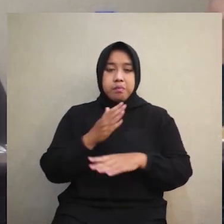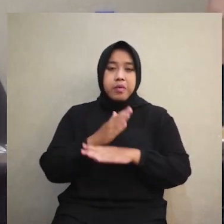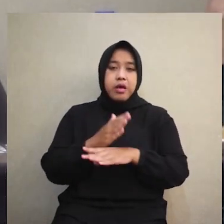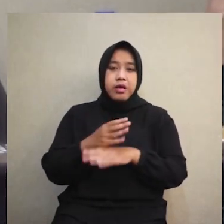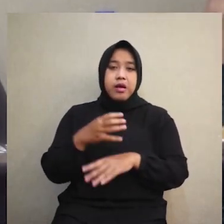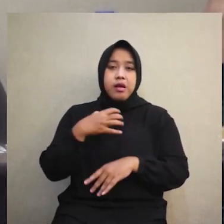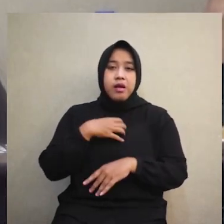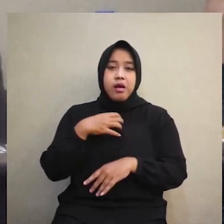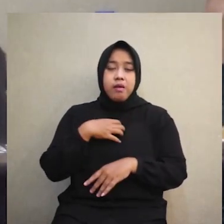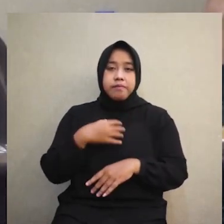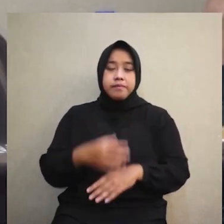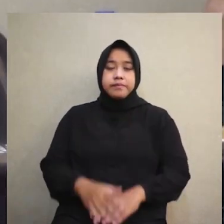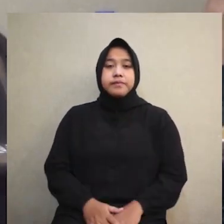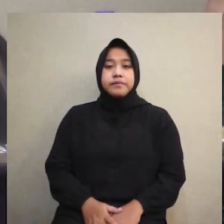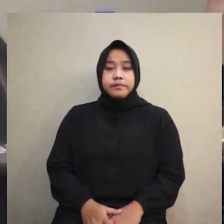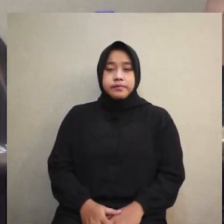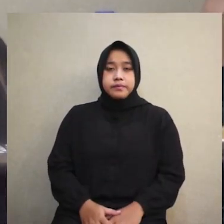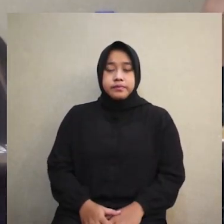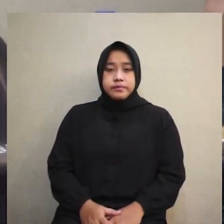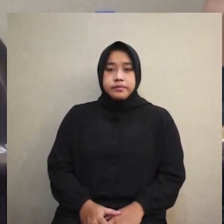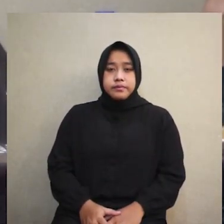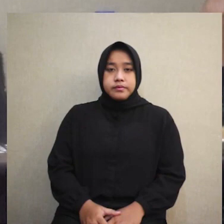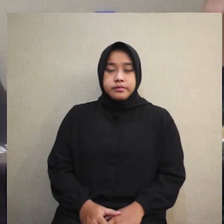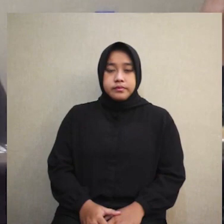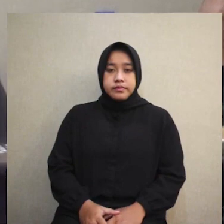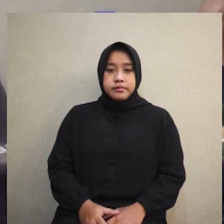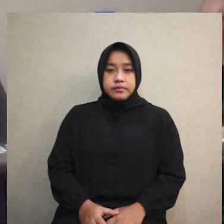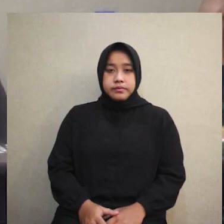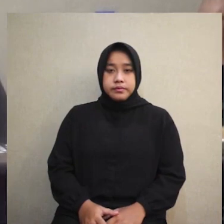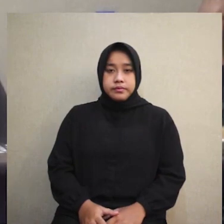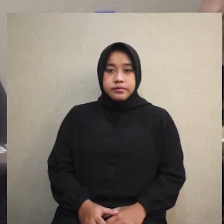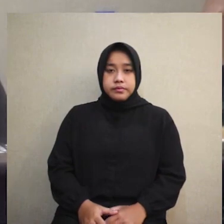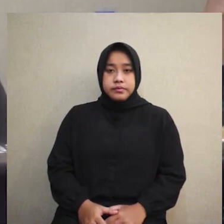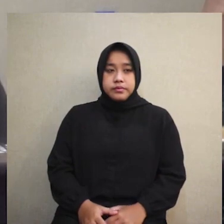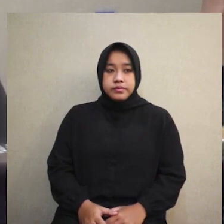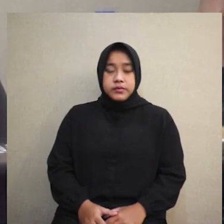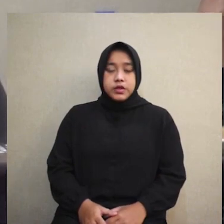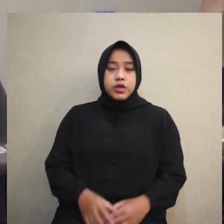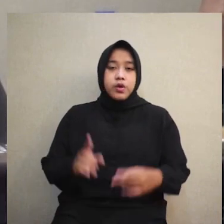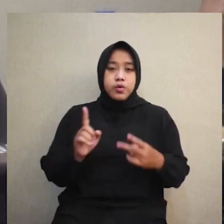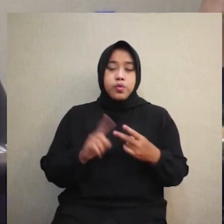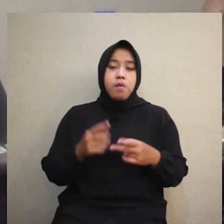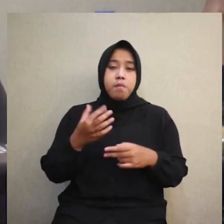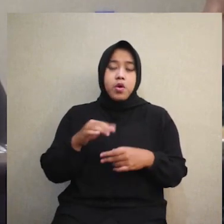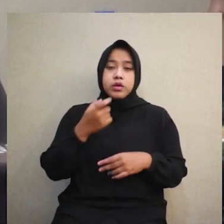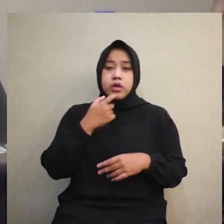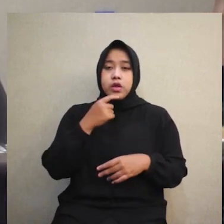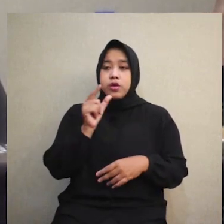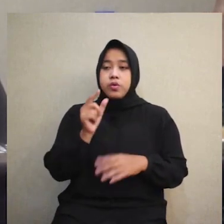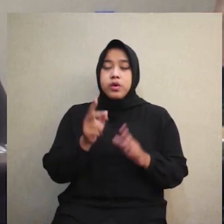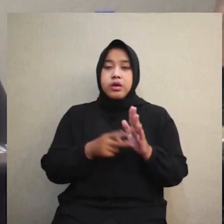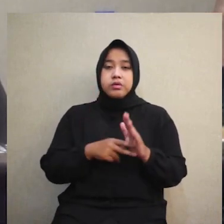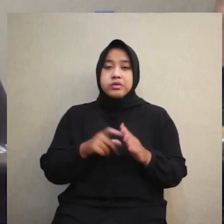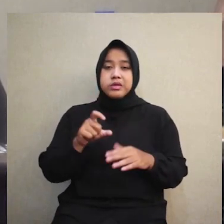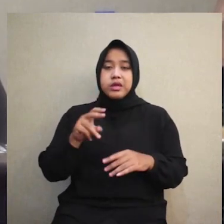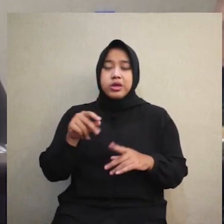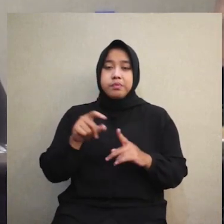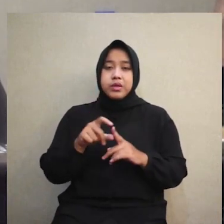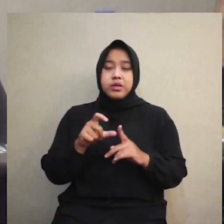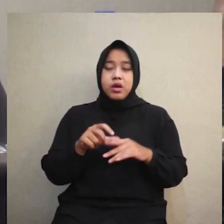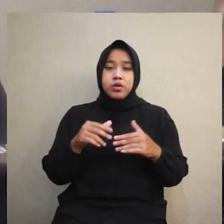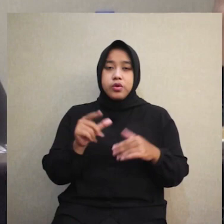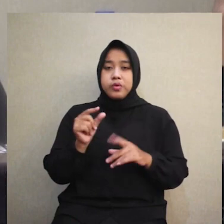pelanggaran HAM justru nah kemudian yang kedua barulah kita diantar bahwa UN crvd maupun